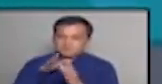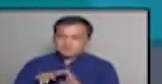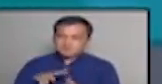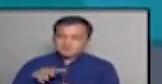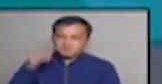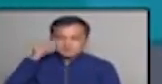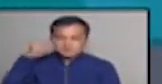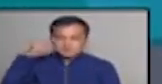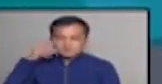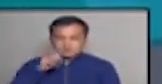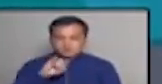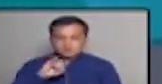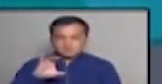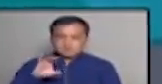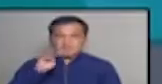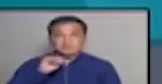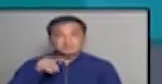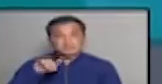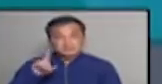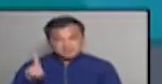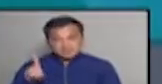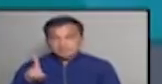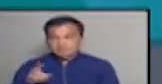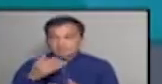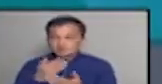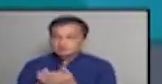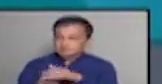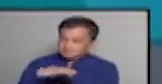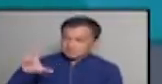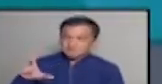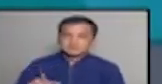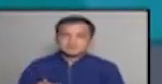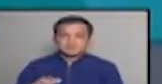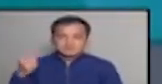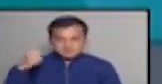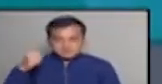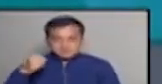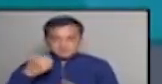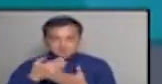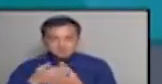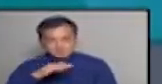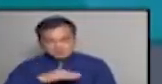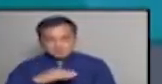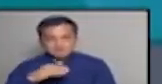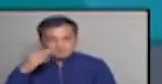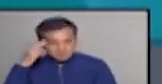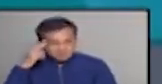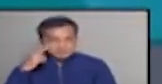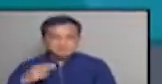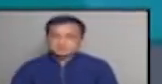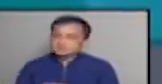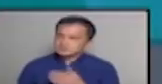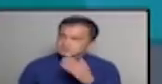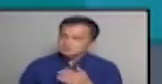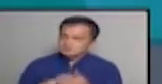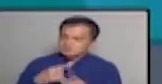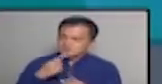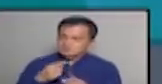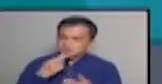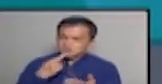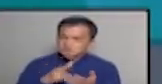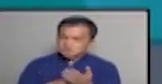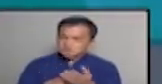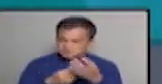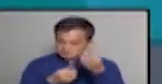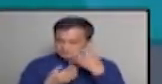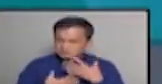ang OIC ng Manila Police District. Magandang tanghali po, Colonel Pedroso, sir. Magandang tanghali po, Sir Rafi. Sir, ang pinaka-latest na natanggap namin balita